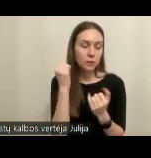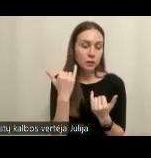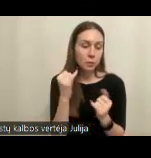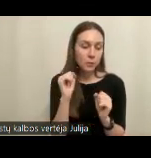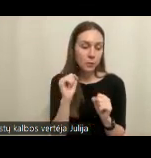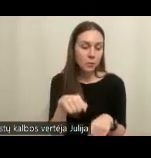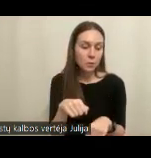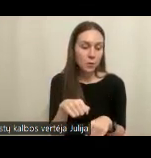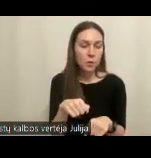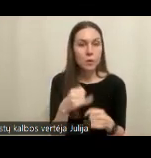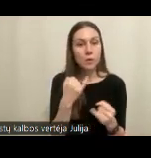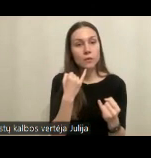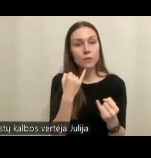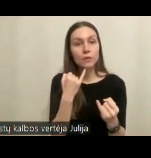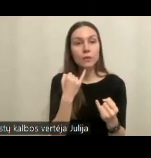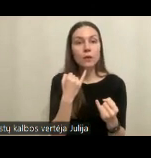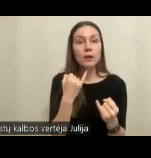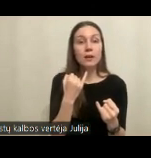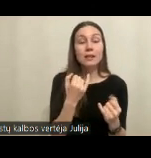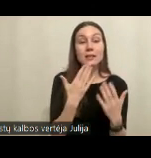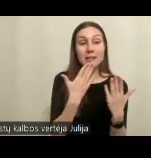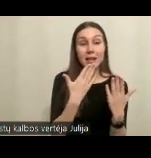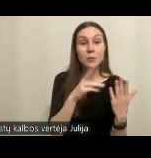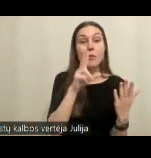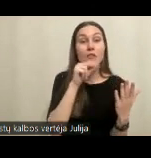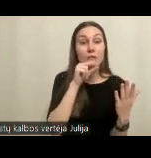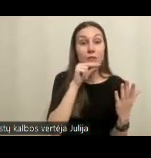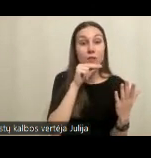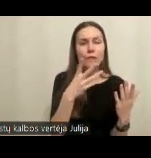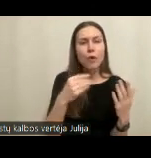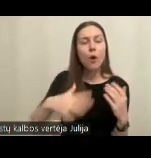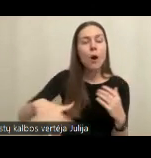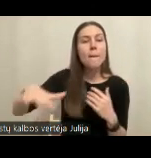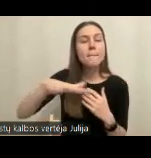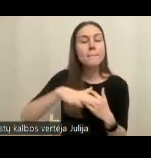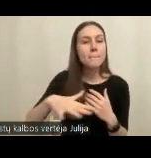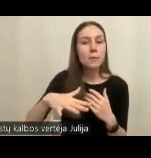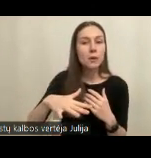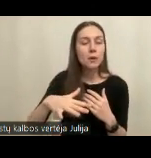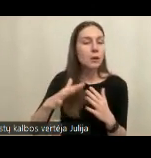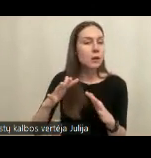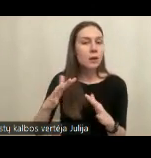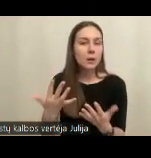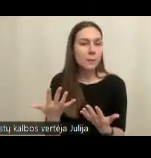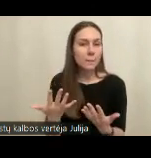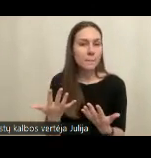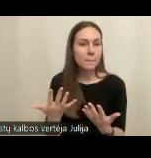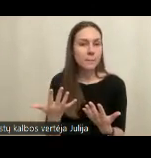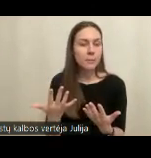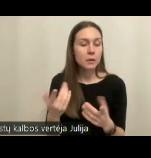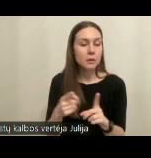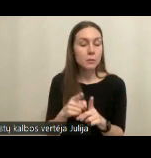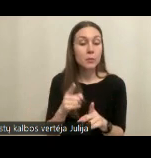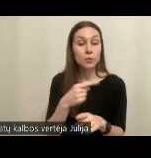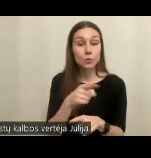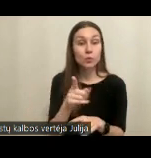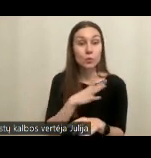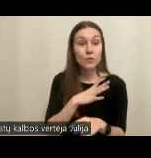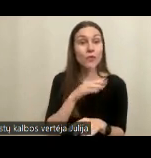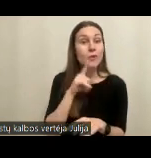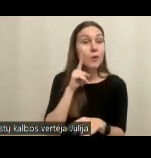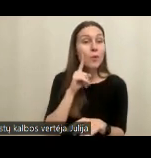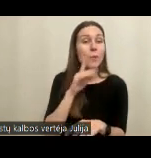pakalbėti, kaip atrodo skaitimas garsiai jūsų aplinkose ir kaip skaitimas garsiai paveikė jūs, kai jūs buvote maži,